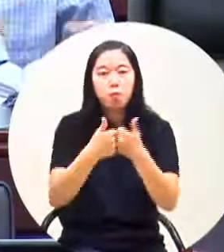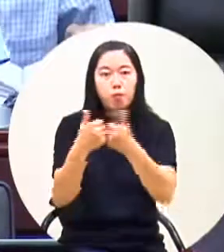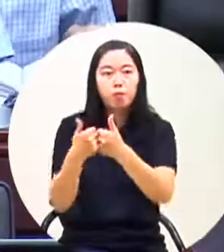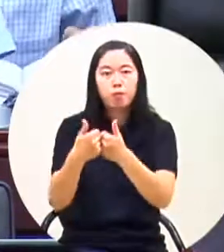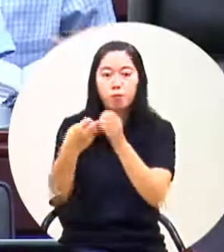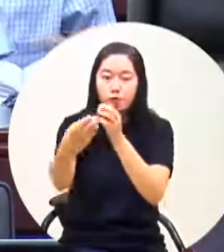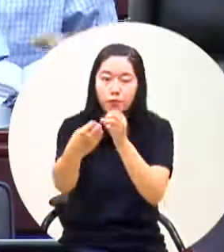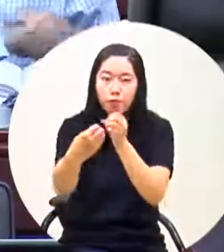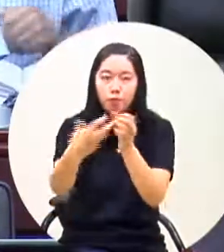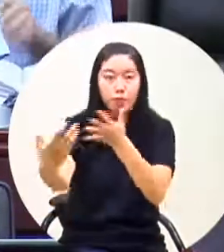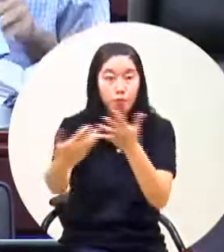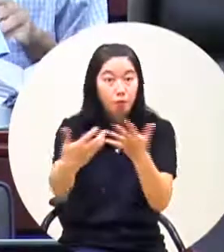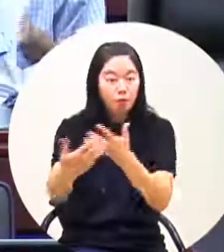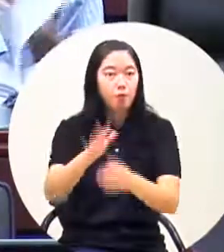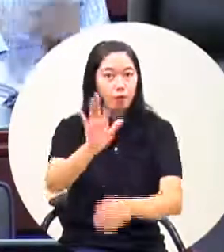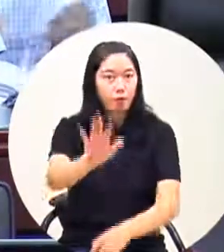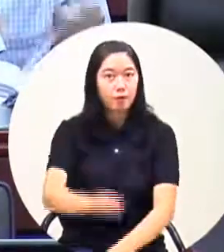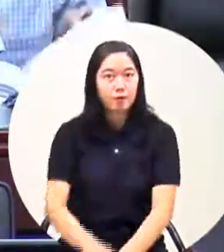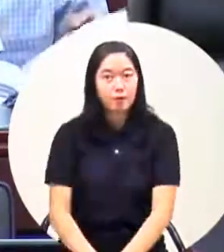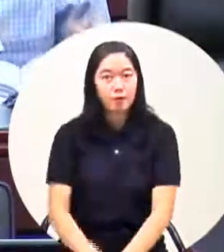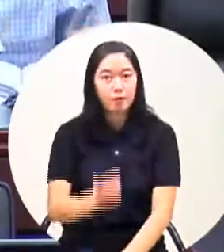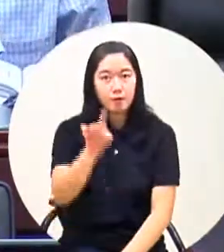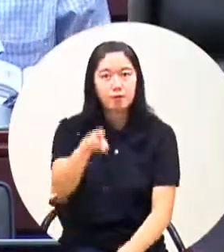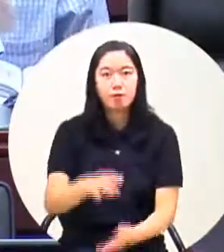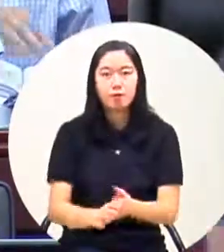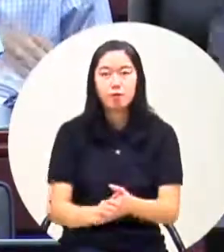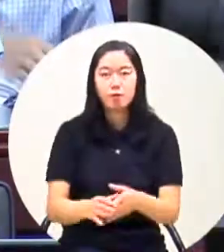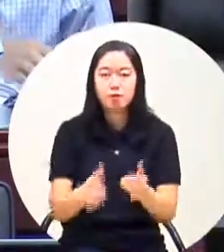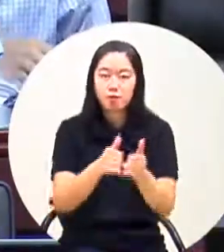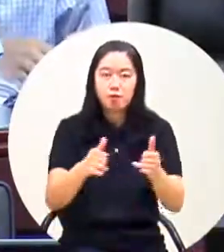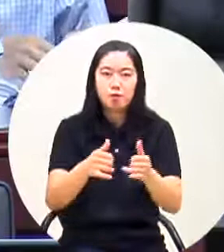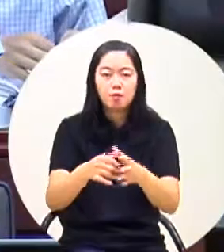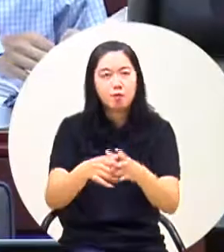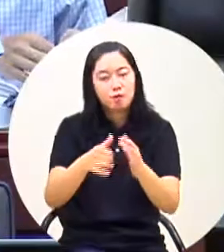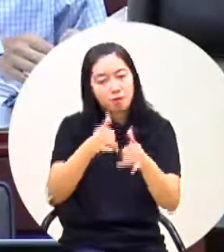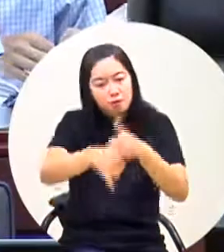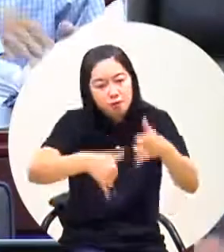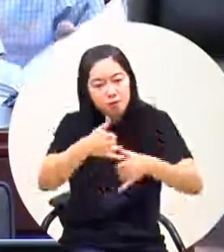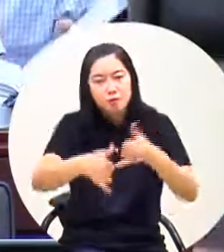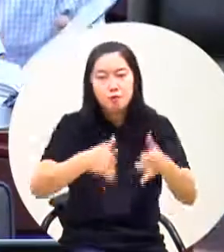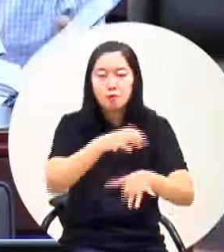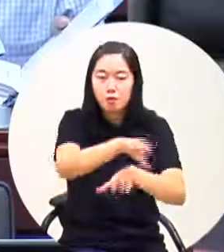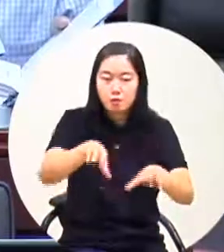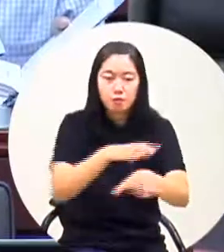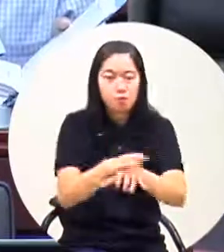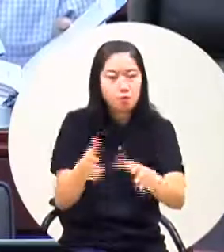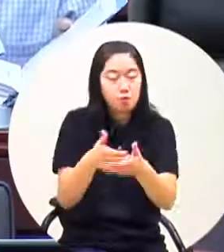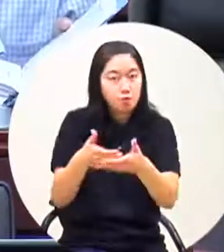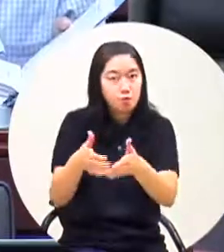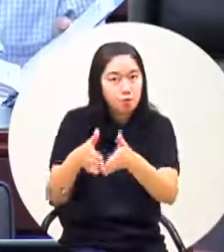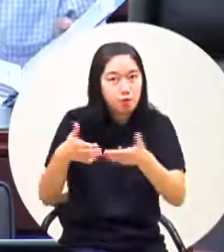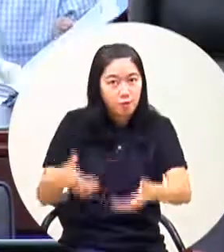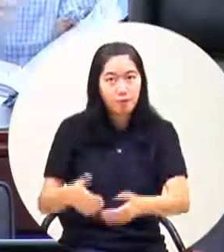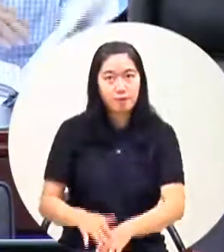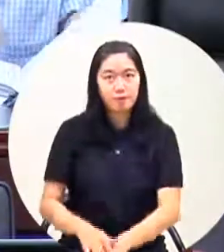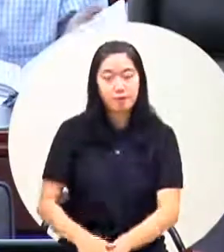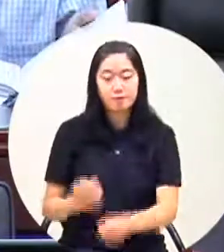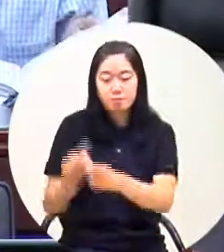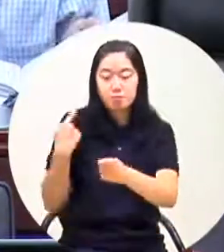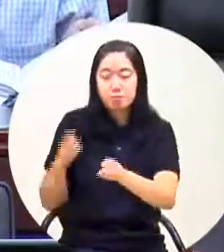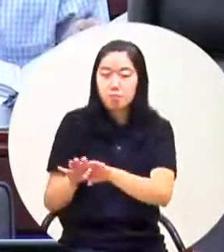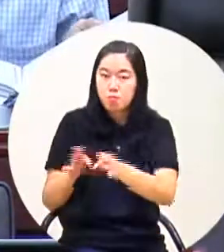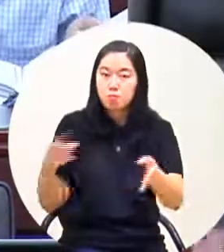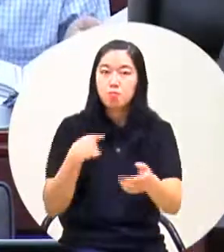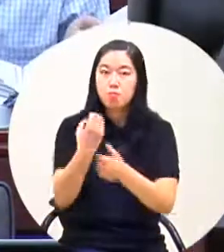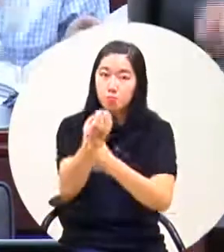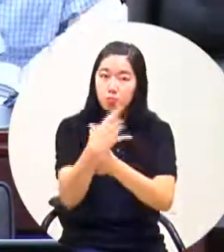这个问题那我想这个是民生很重要的一个问题。那其实我们也知道从去年开始局长就告诉我们